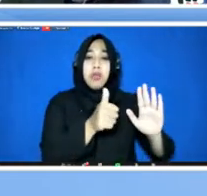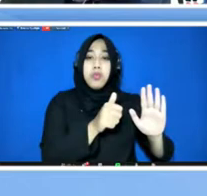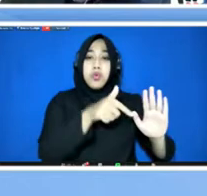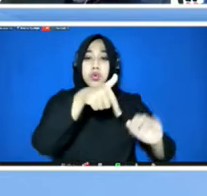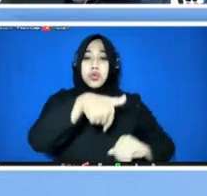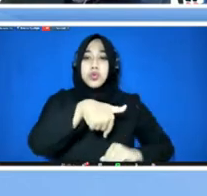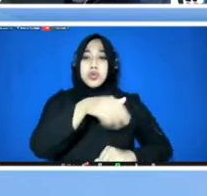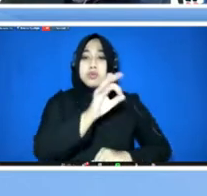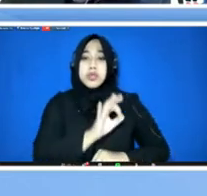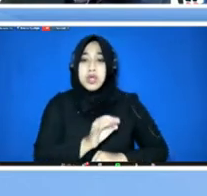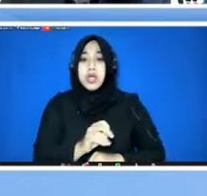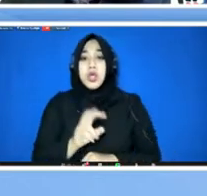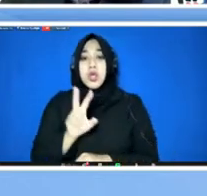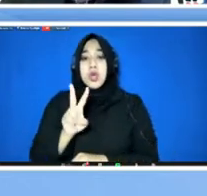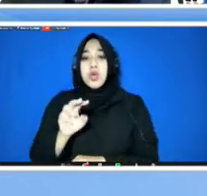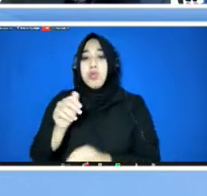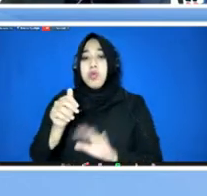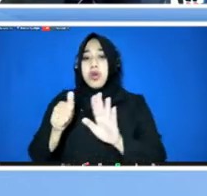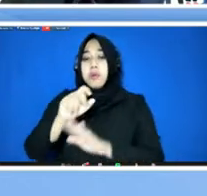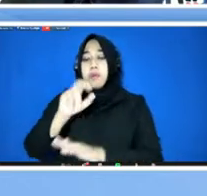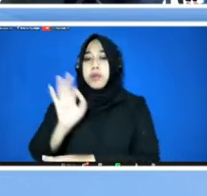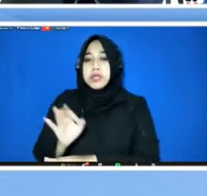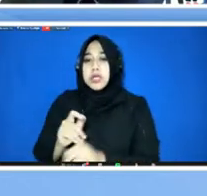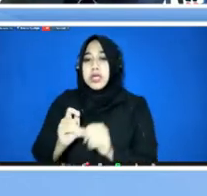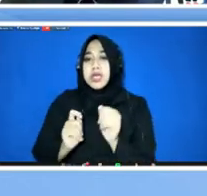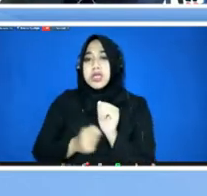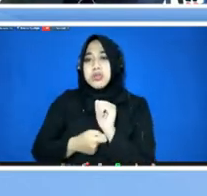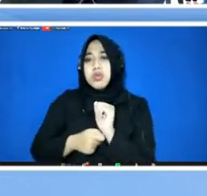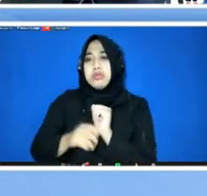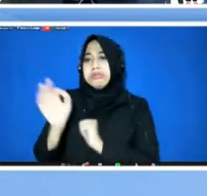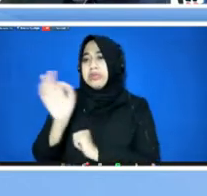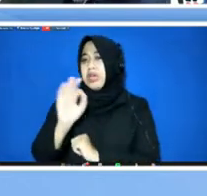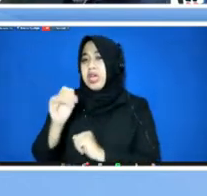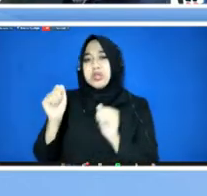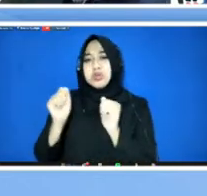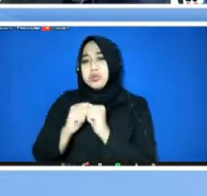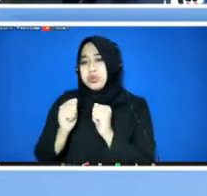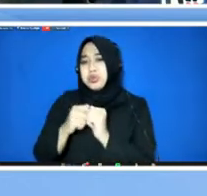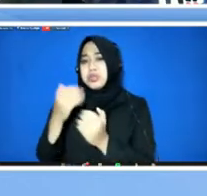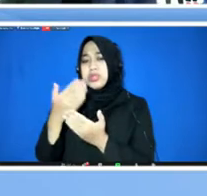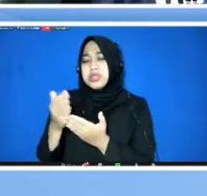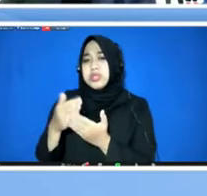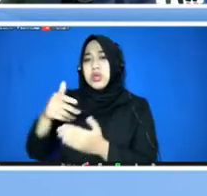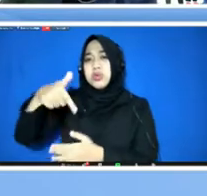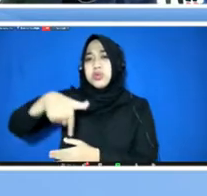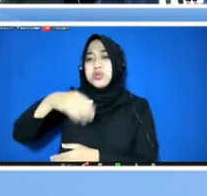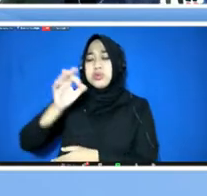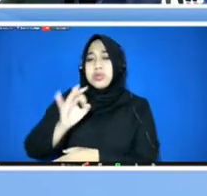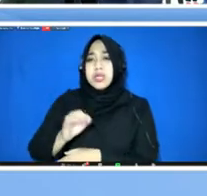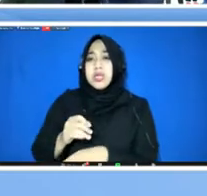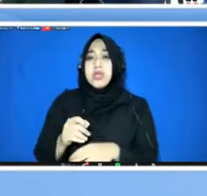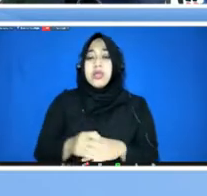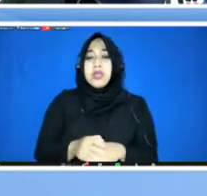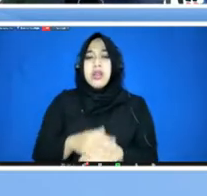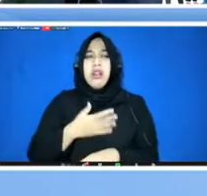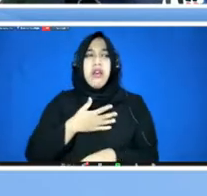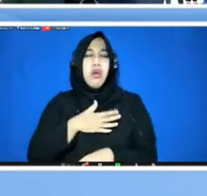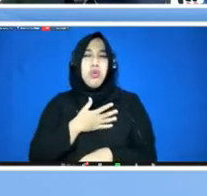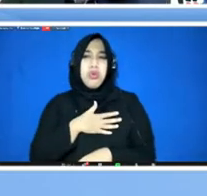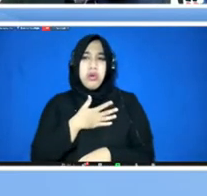sebanyak 26% responden tidak setuju. Sisanya 7% responden menjawab dengan